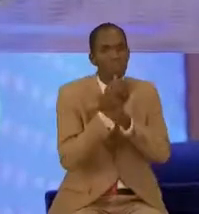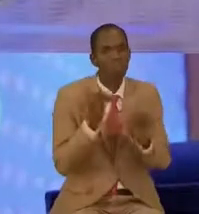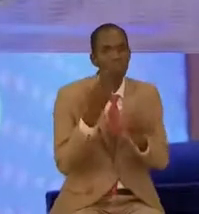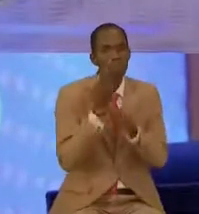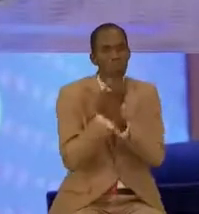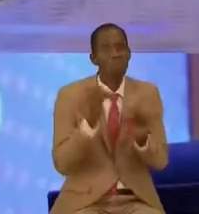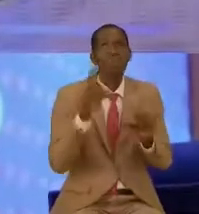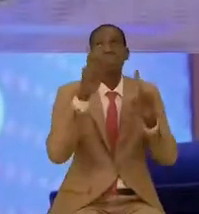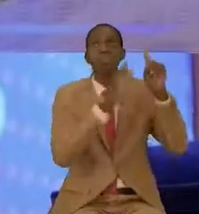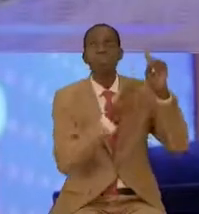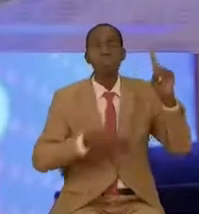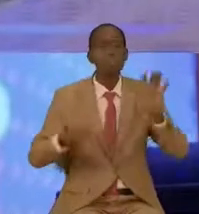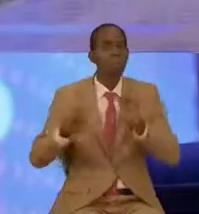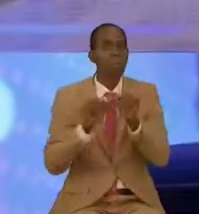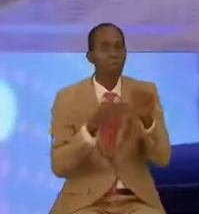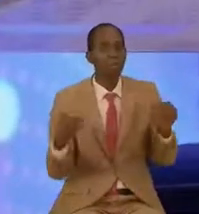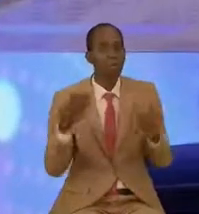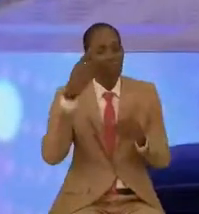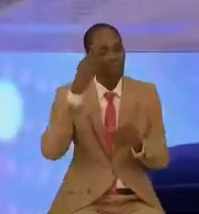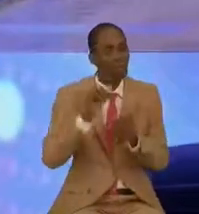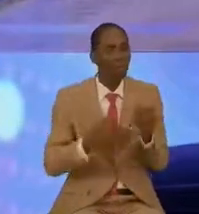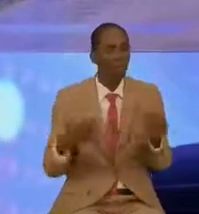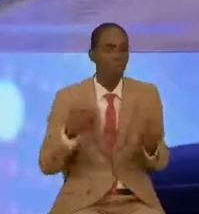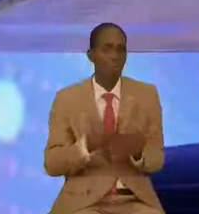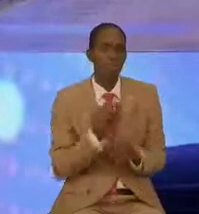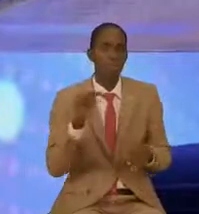le salut, pour la rédemption. Le Seigneur a tout fait pour nous,